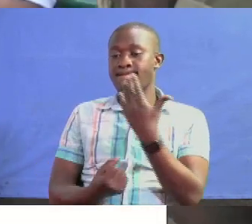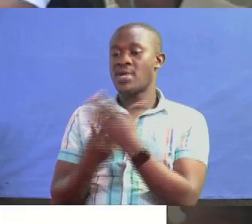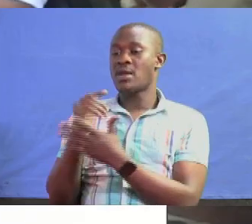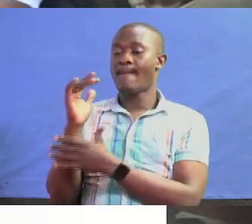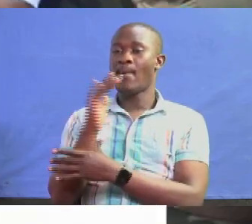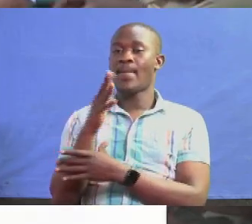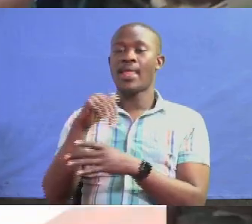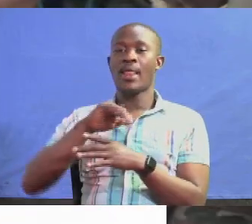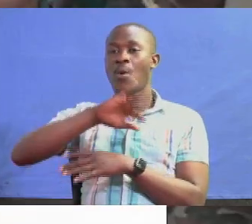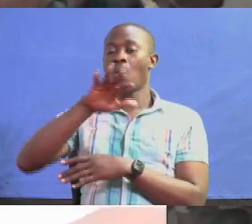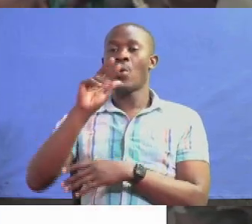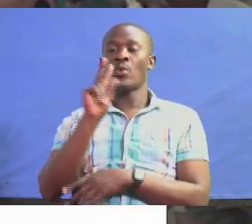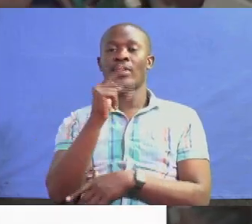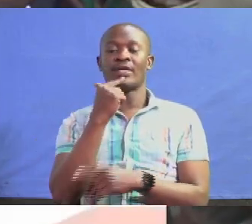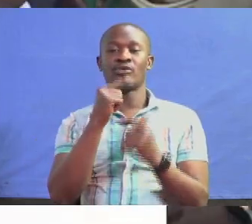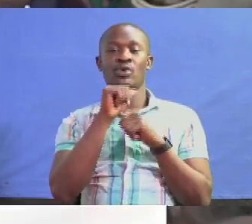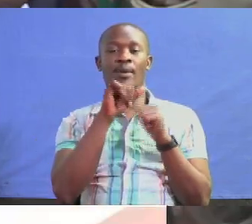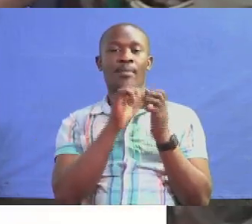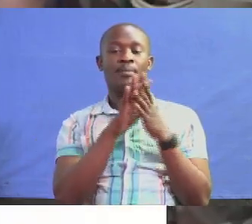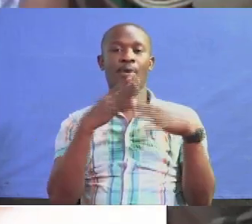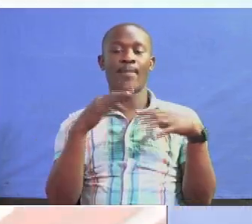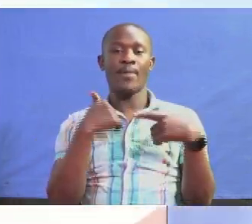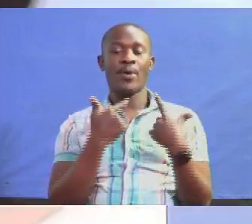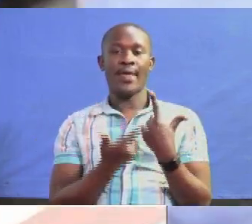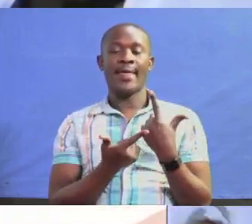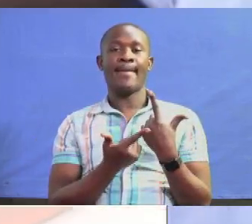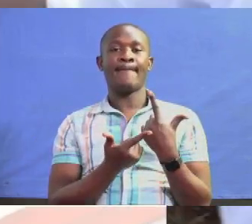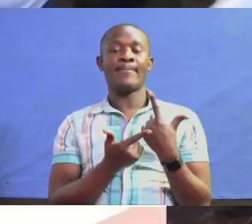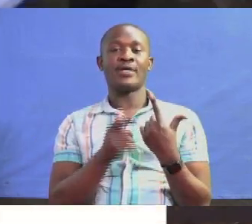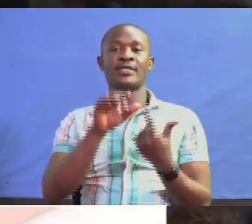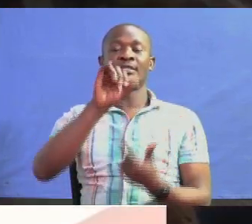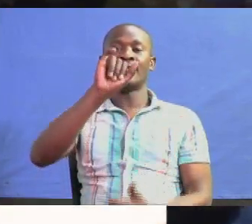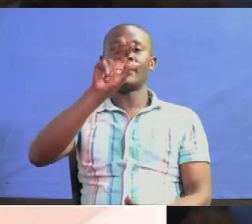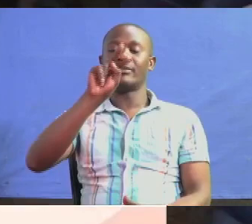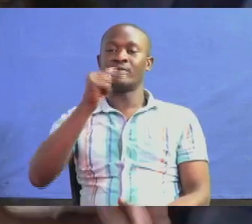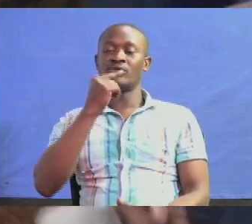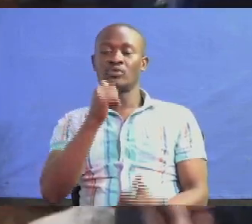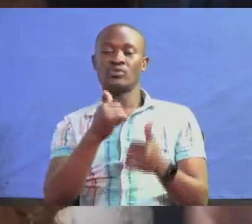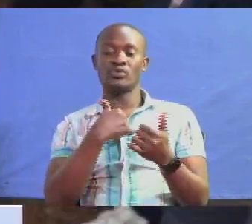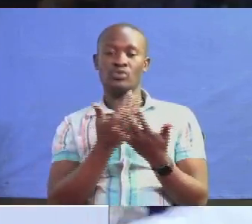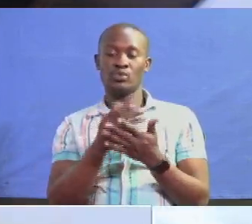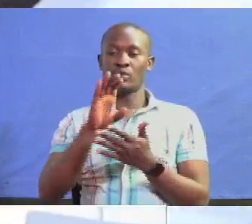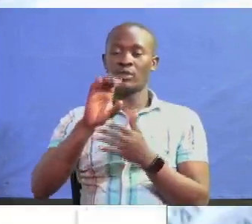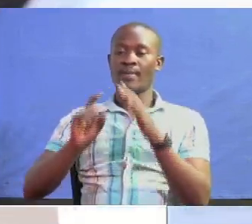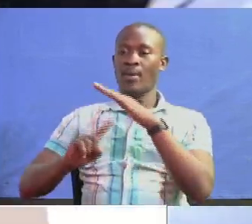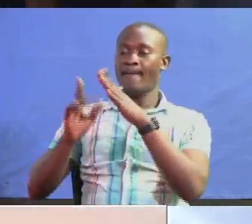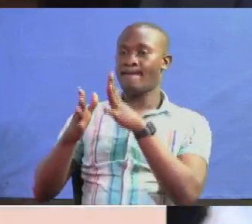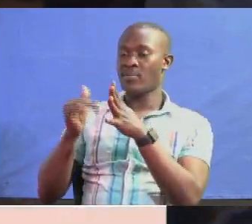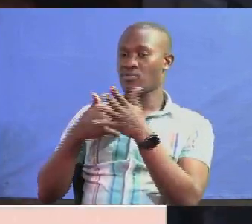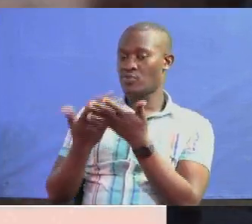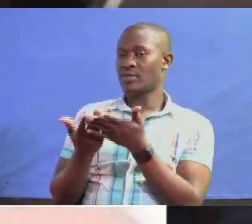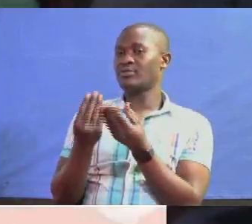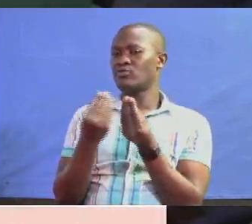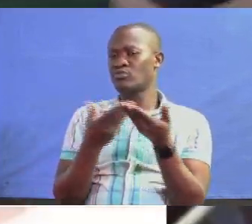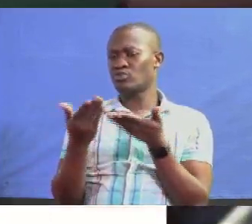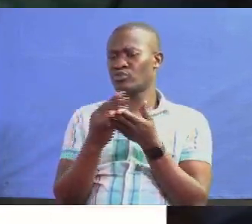penda Kenya. Akizungumza na wananchi katika hafla ya upandaji miti, Simon Chilugi, ambaye ni waziri wa vyama vya ushirika na biashara